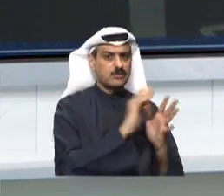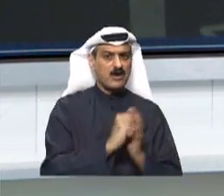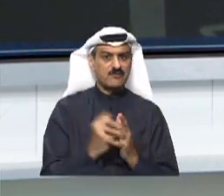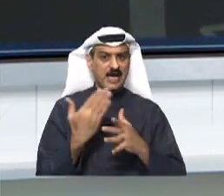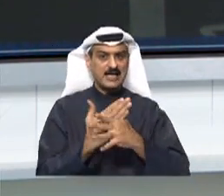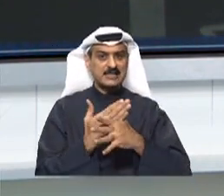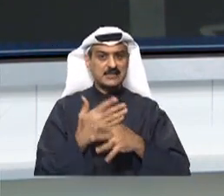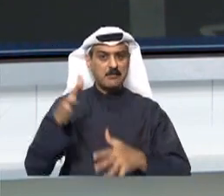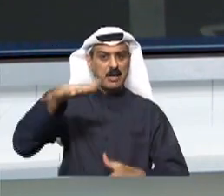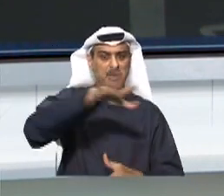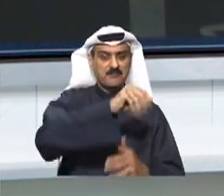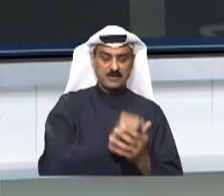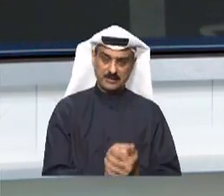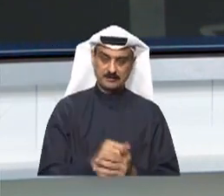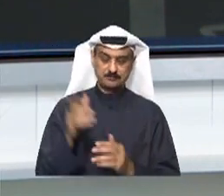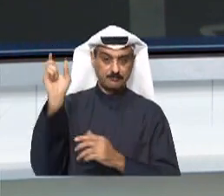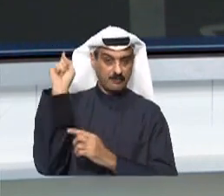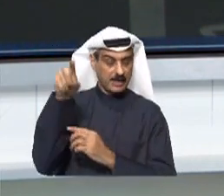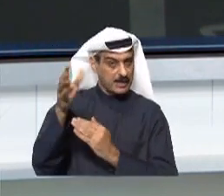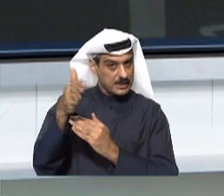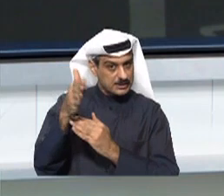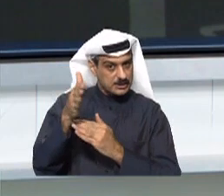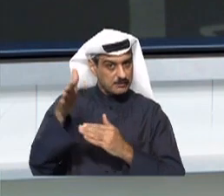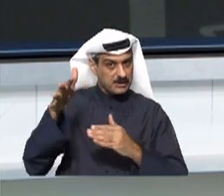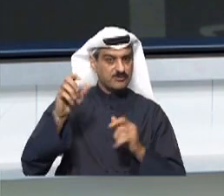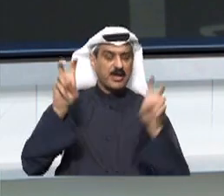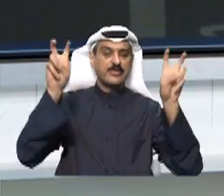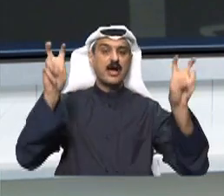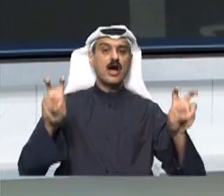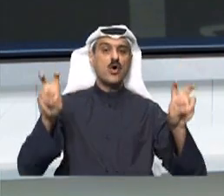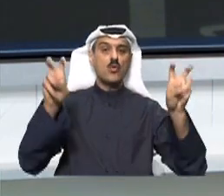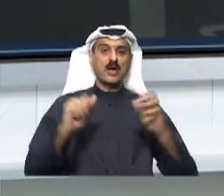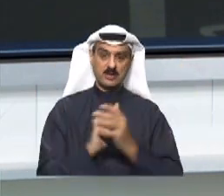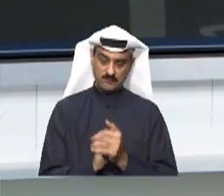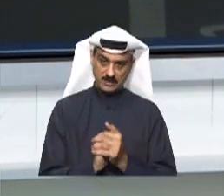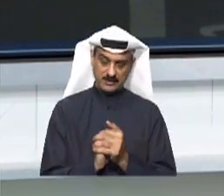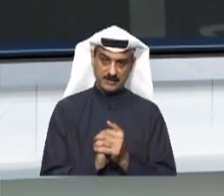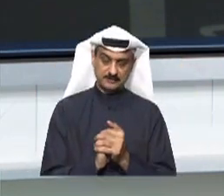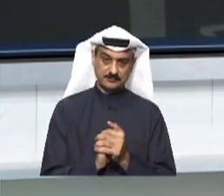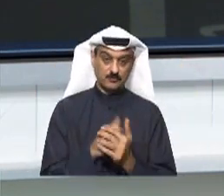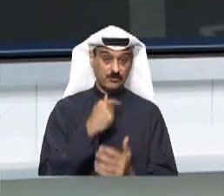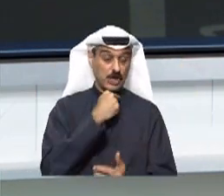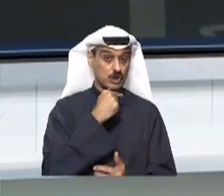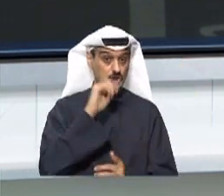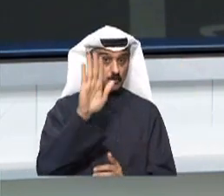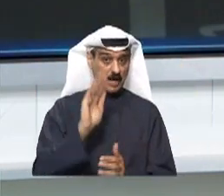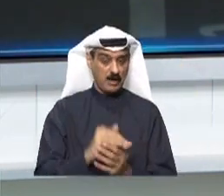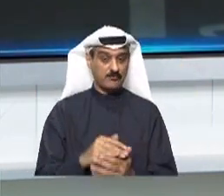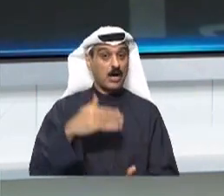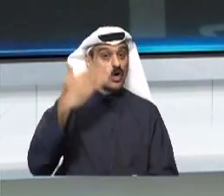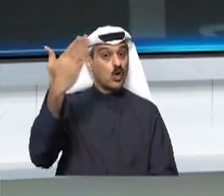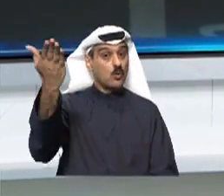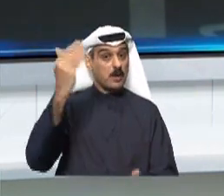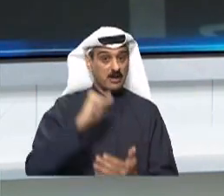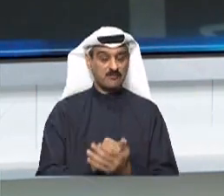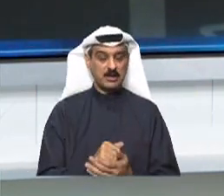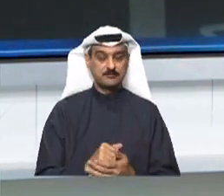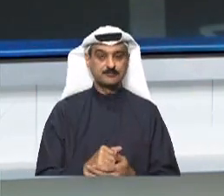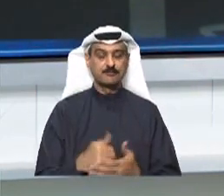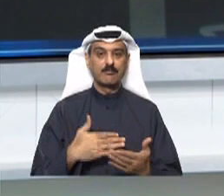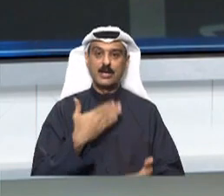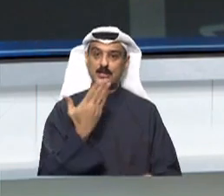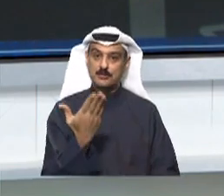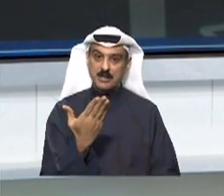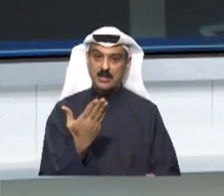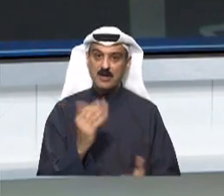الأنشطة البحرية ما ننصح فيها في يوم الجمعة، وكذلك الأنشطة اللي تكون في خارج المدينة نتمنى منكم